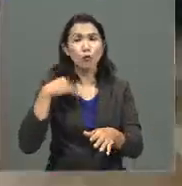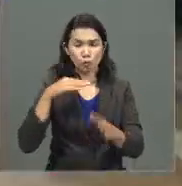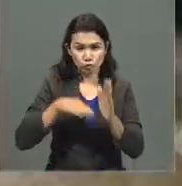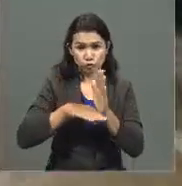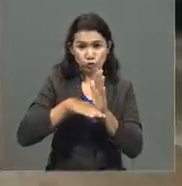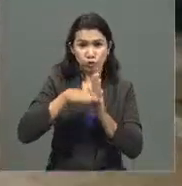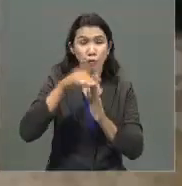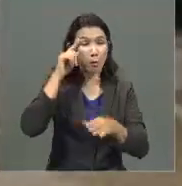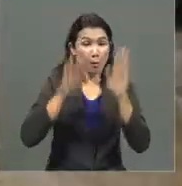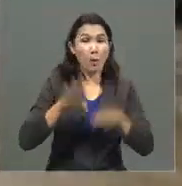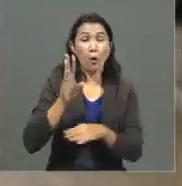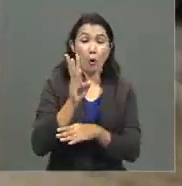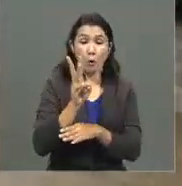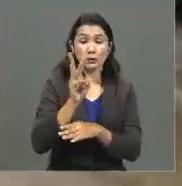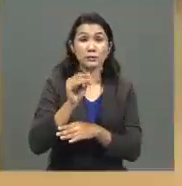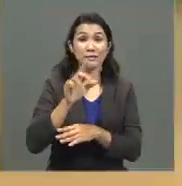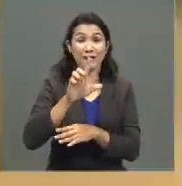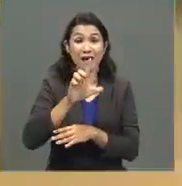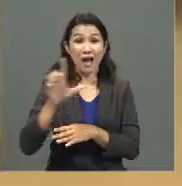คะแล้วก็พบว่ามีความเสี่ยงต่อการเกิดอุทกภัยน้ำเอ่อล้นตลิ่งนะคะเนื่องจากคาดการณ์ว่ามวลน้ำก้อนแรกที่หลายเข้าสู่พิษณุโลกมีปริมาณสูงถึง60